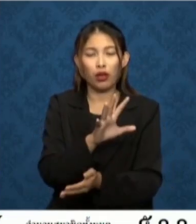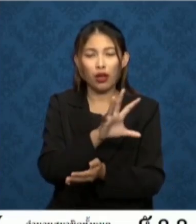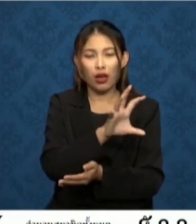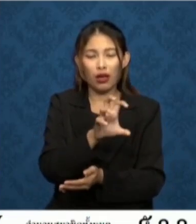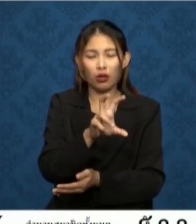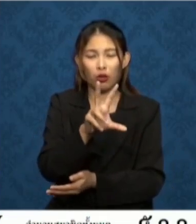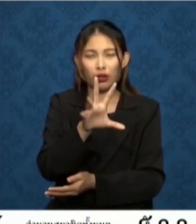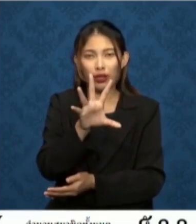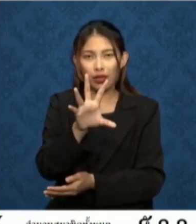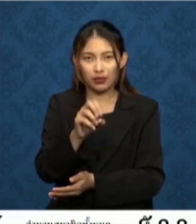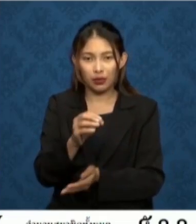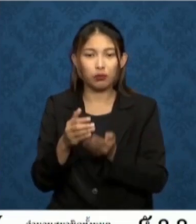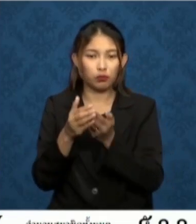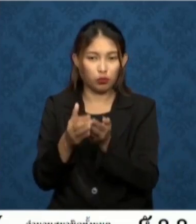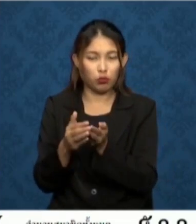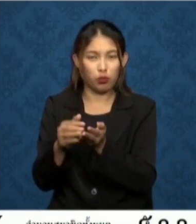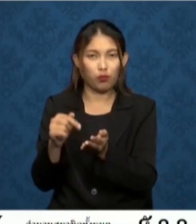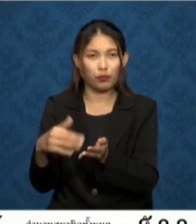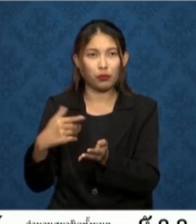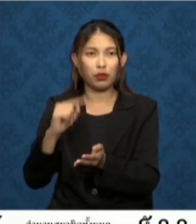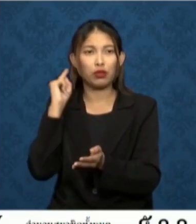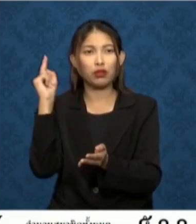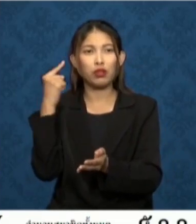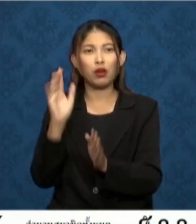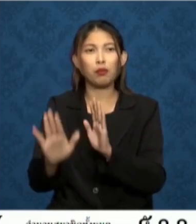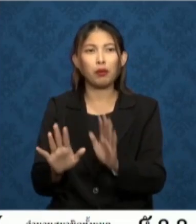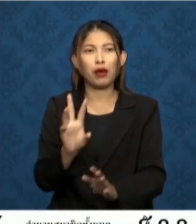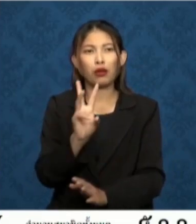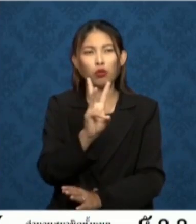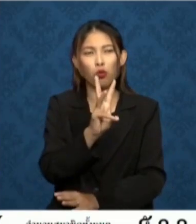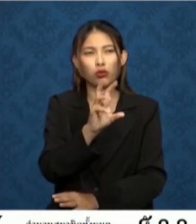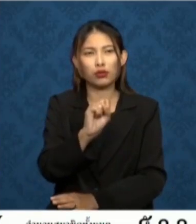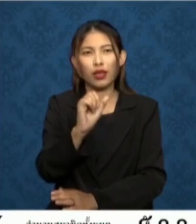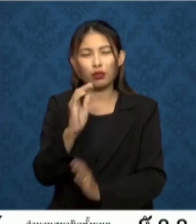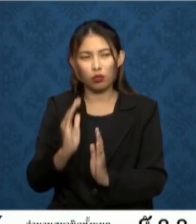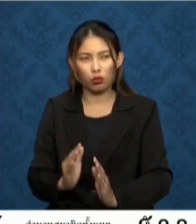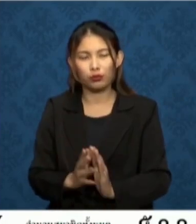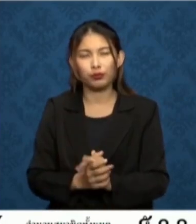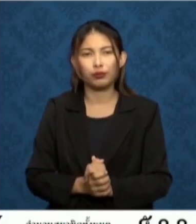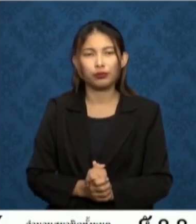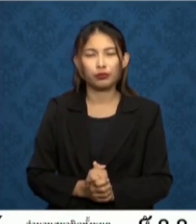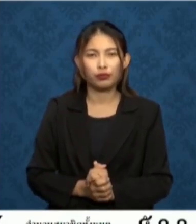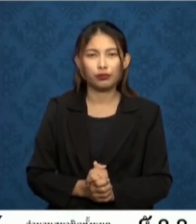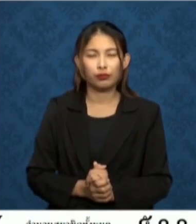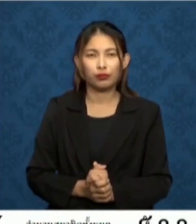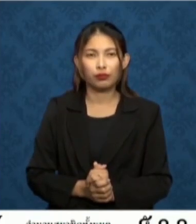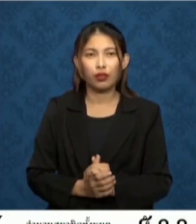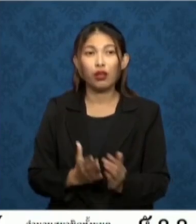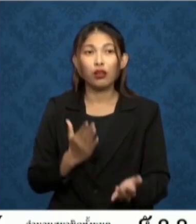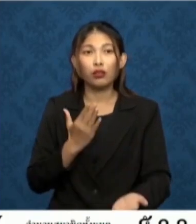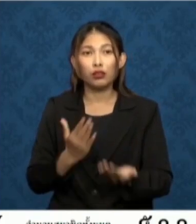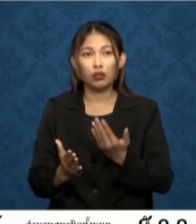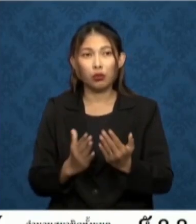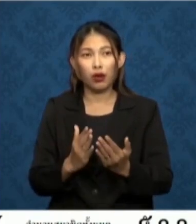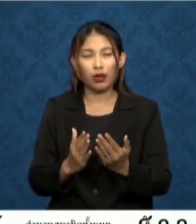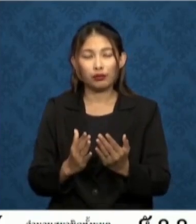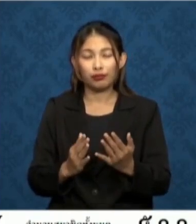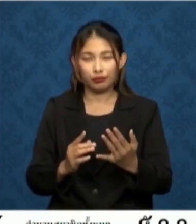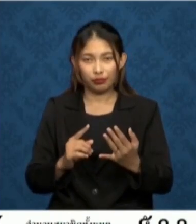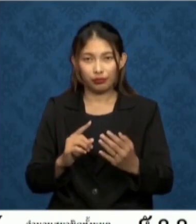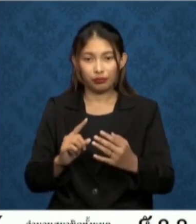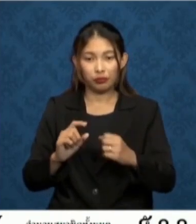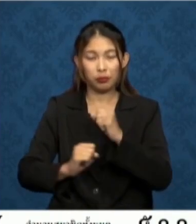ำซึ่งมีนักท่องเที่ยวตลอดทั้งปีกว่า 600,000 คนครับท่านประธานครับหรือแม้กระทั่งปลายปีที่ผ่านม